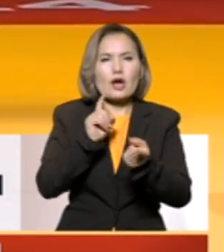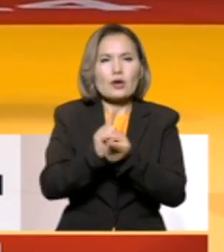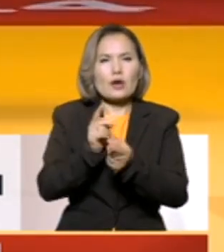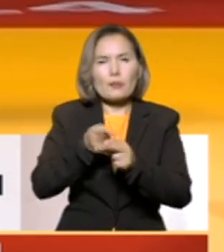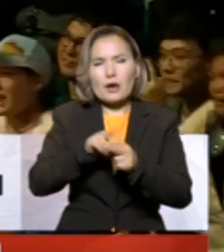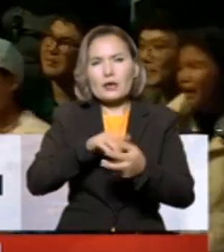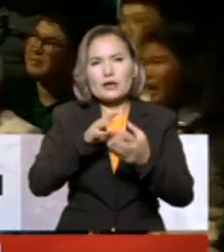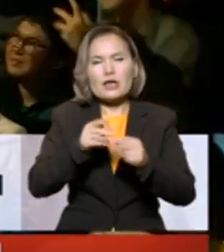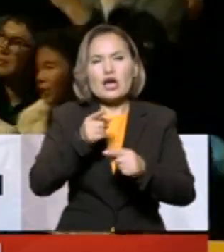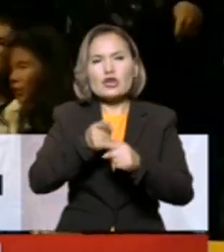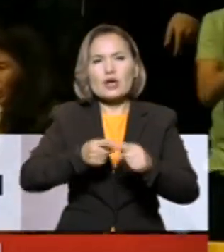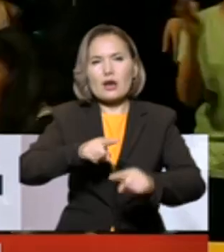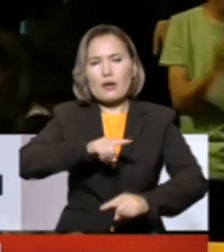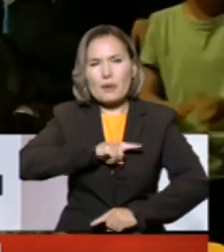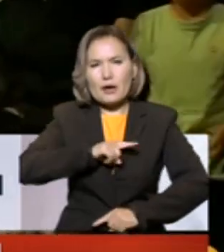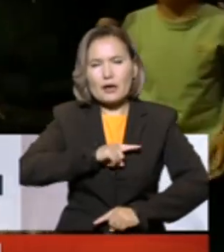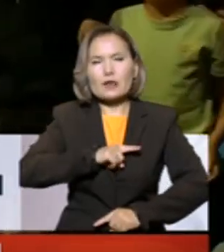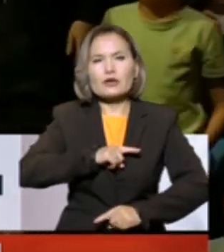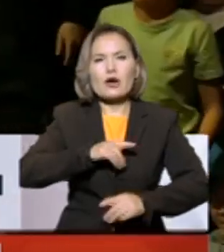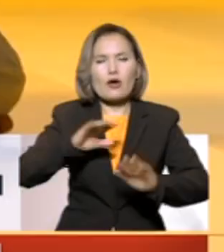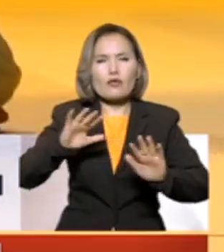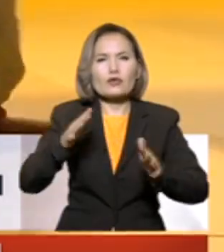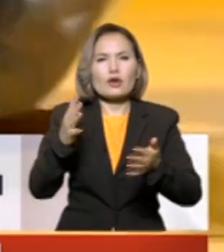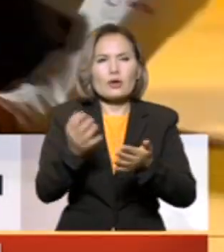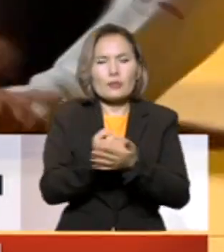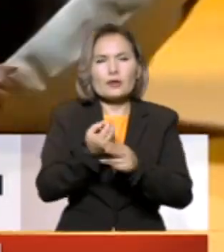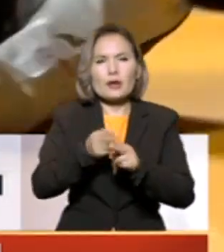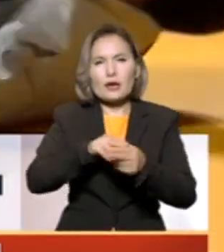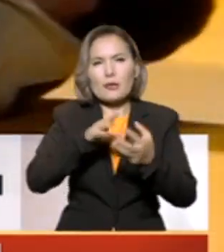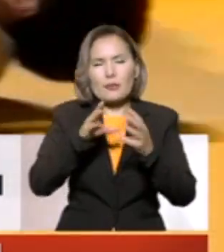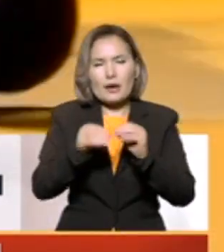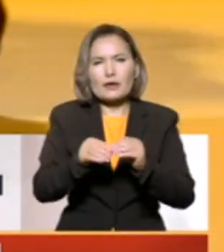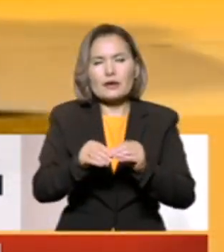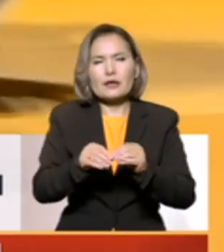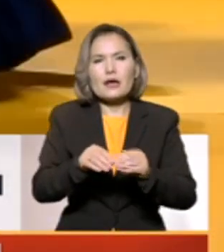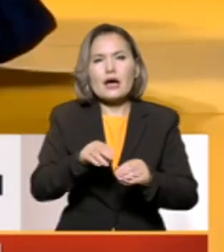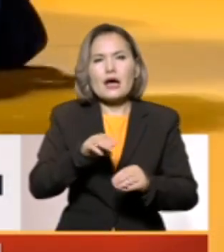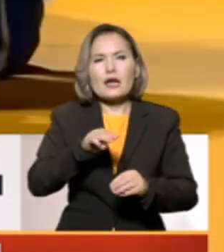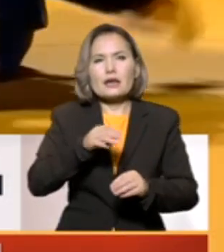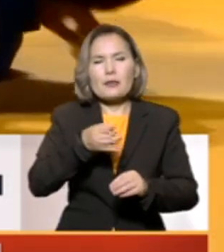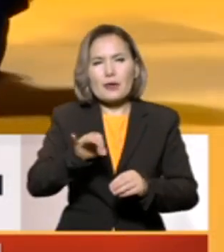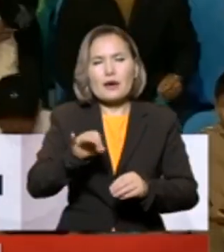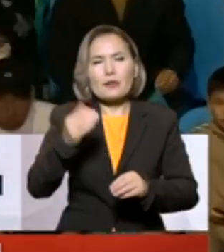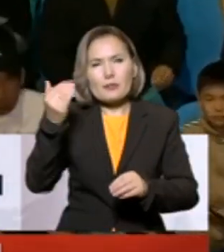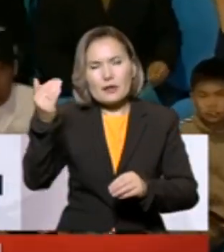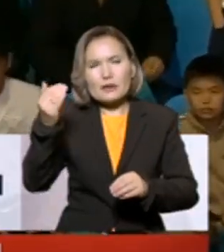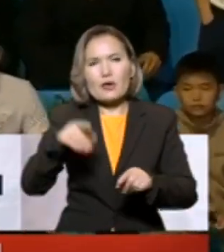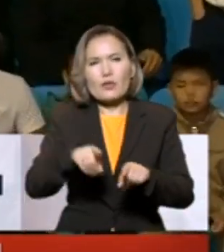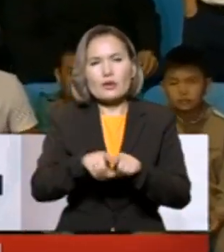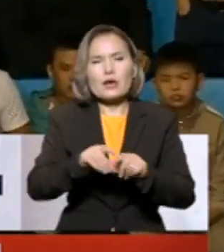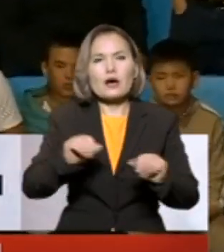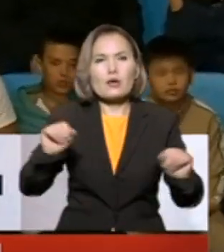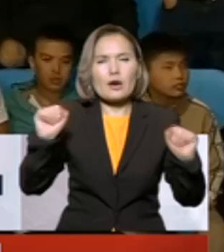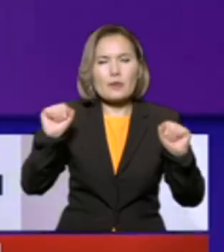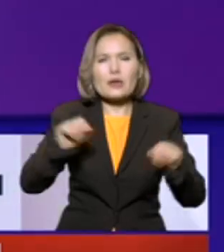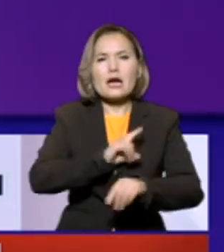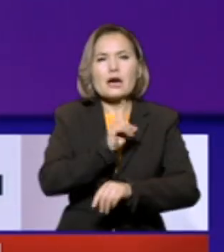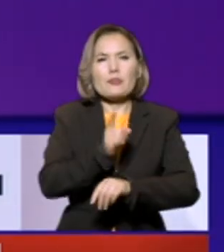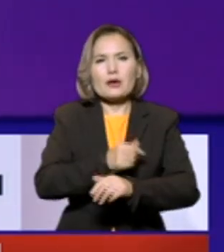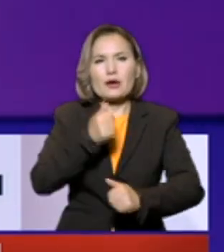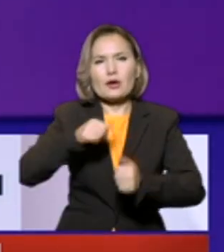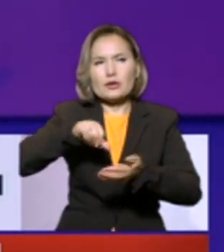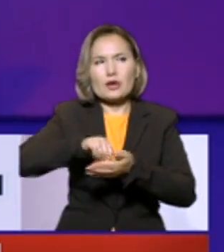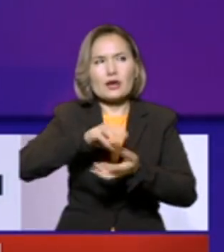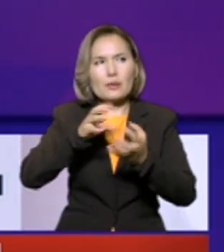Ширек және жартылай финалға жетіп жатса, Тайпей елінің өкілі Ян Юн Веймен, Нагаяма Гарриго сынды мықтылармен